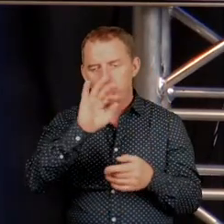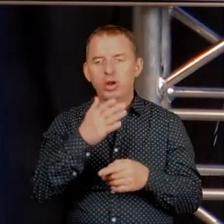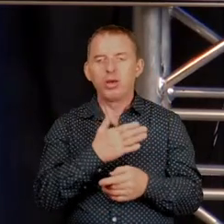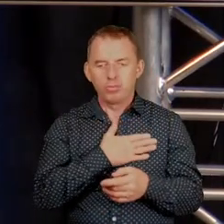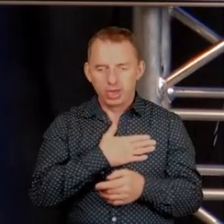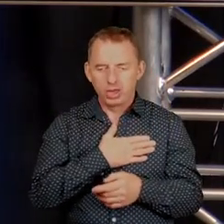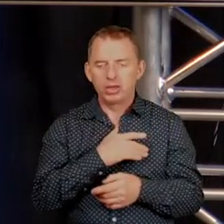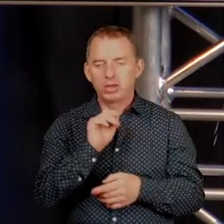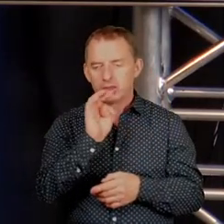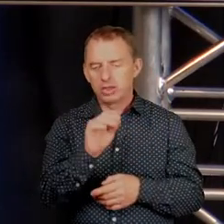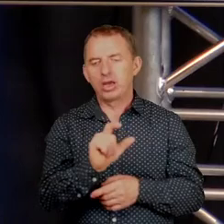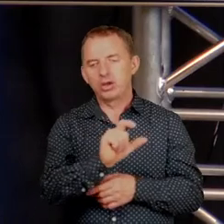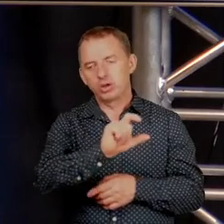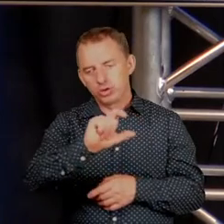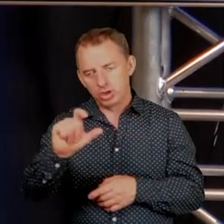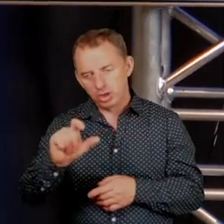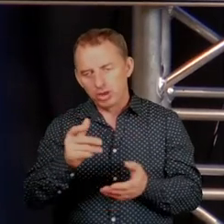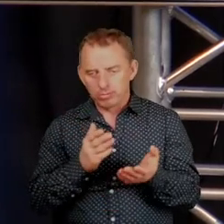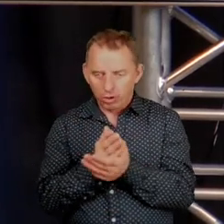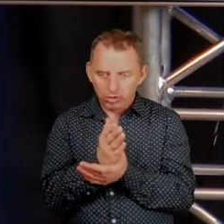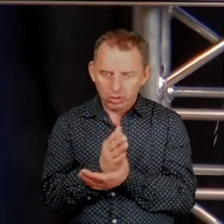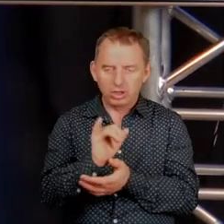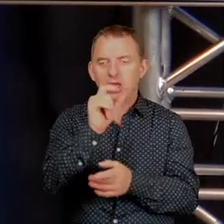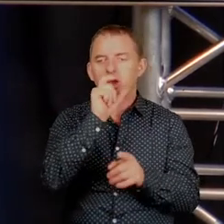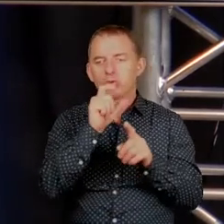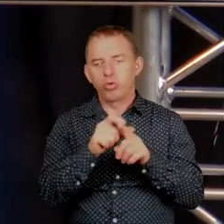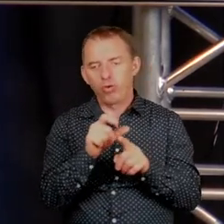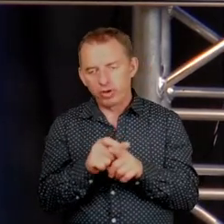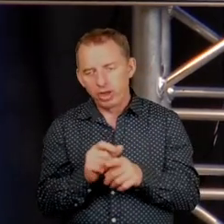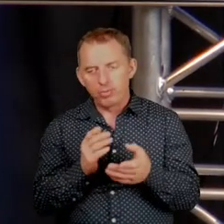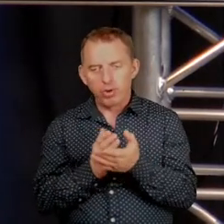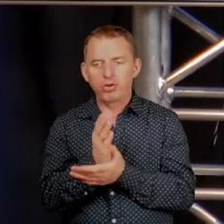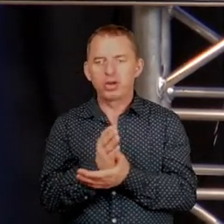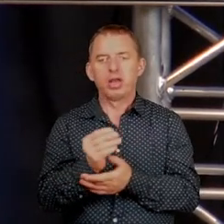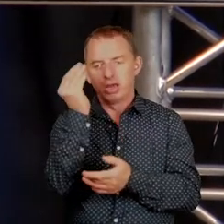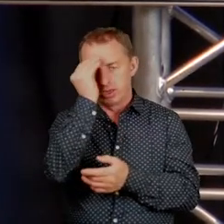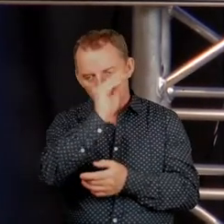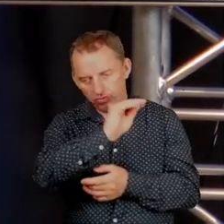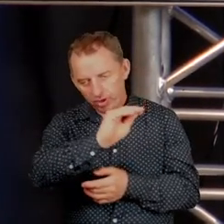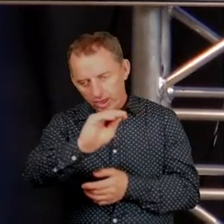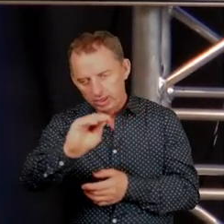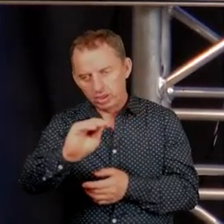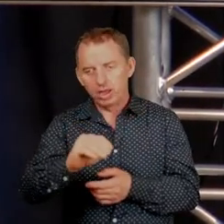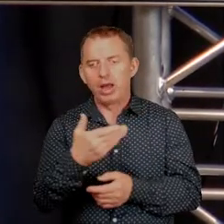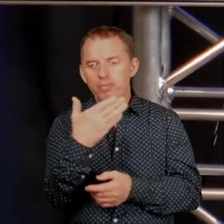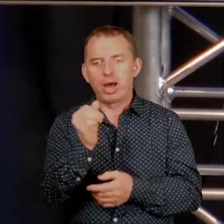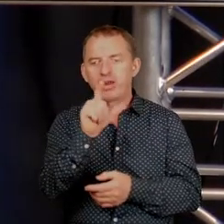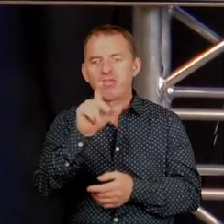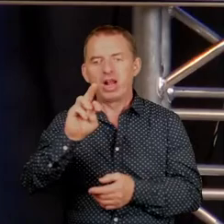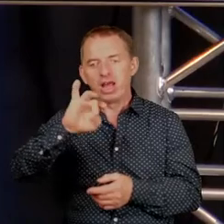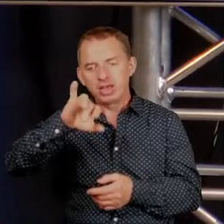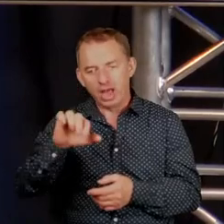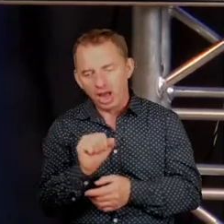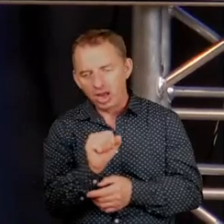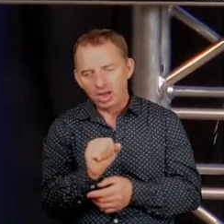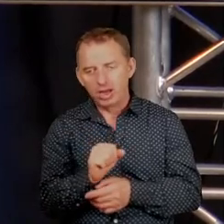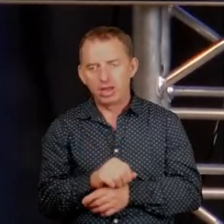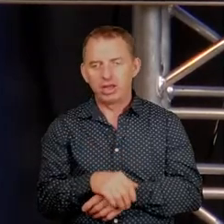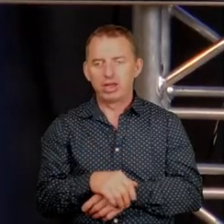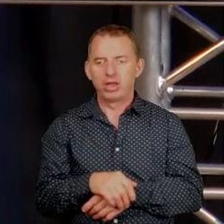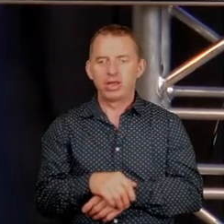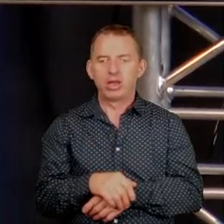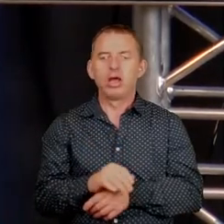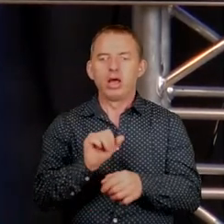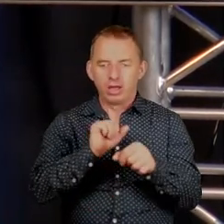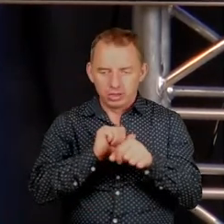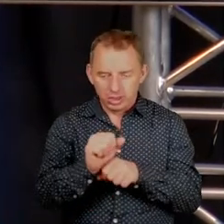taki czas, kiedy poprzez Jego Słowo, poprzez zwiastowanie Marka Finleya, jest